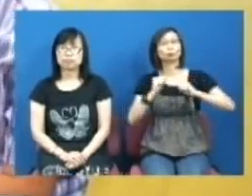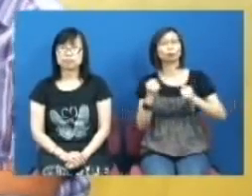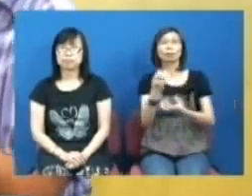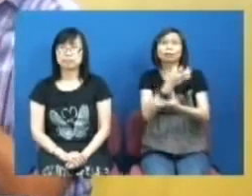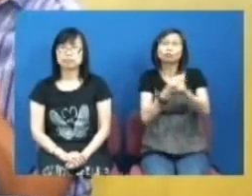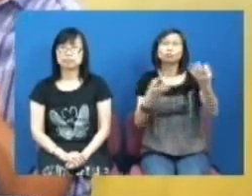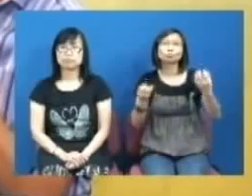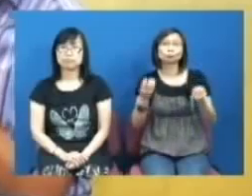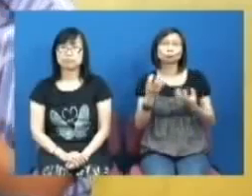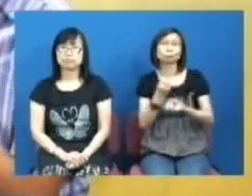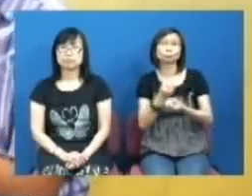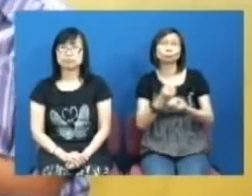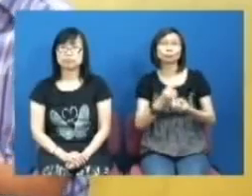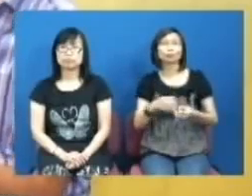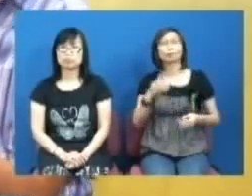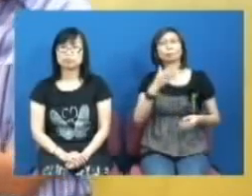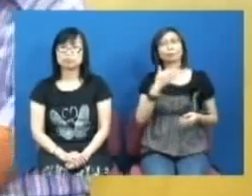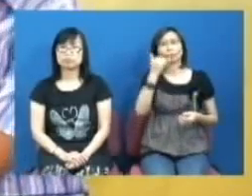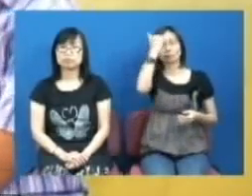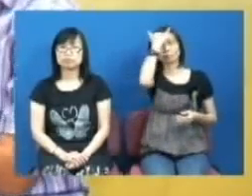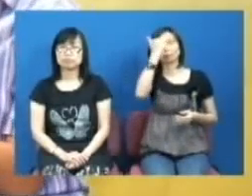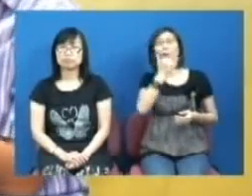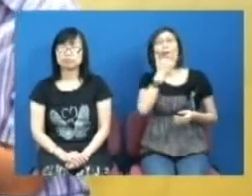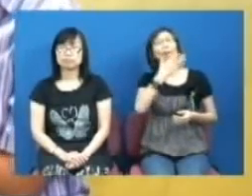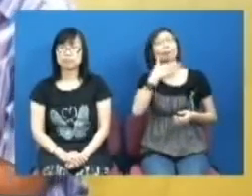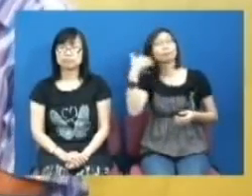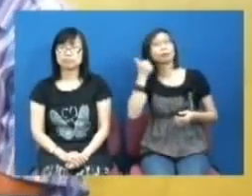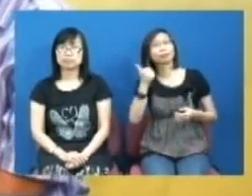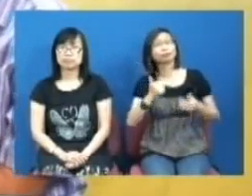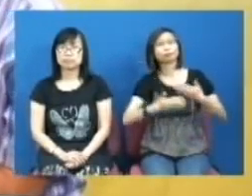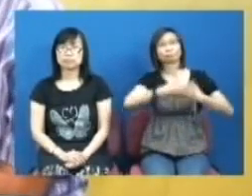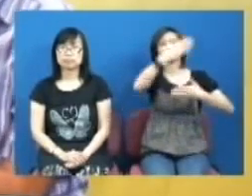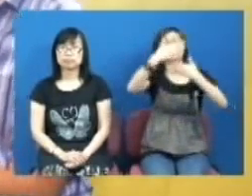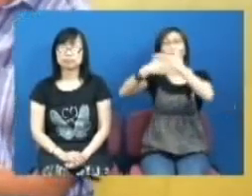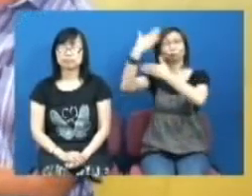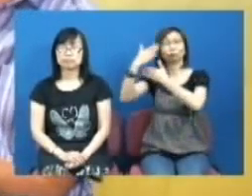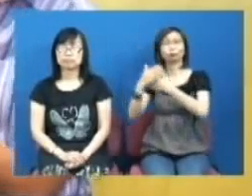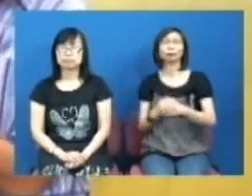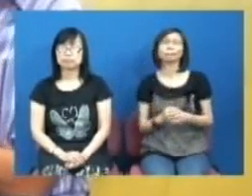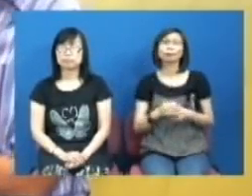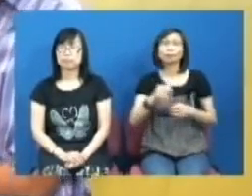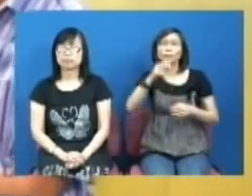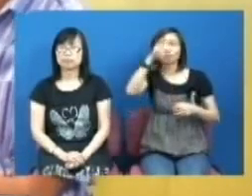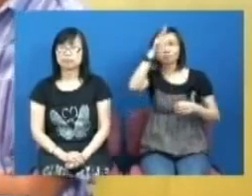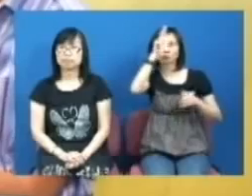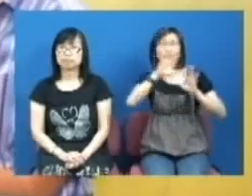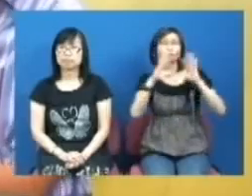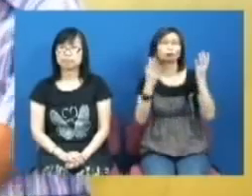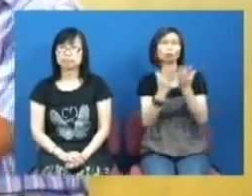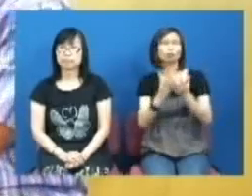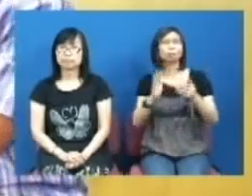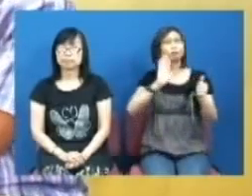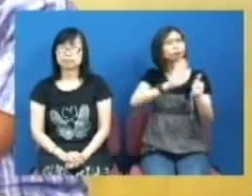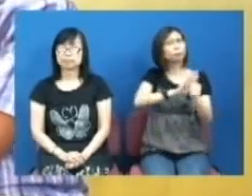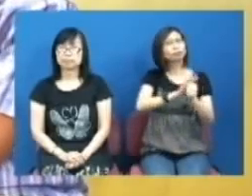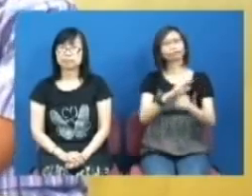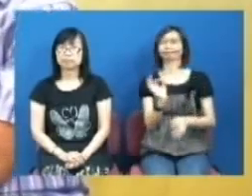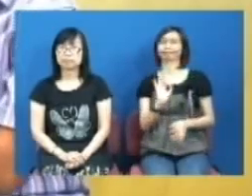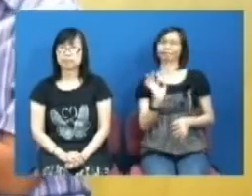村、你基本上政黨是不得，即當然有時政黨就沒有幫手，有時政黨基本上就在後